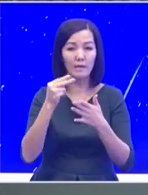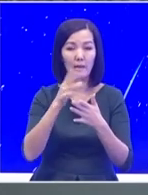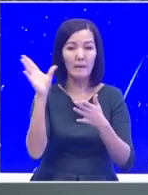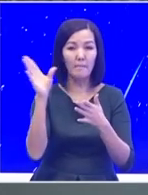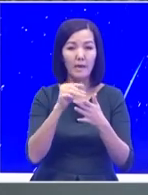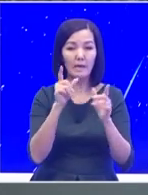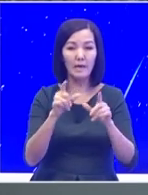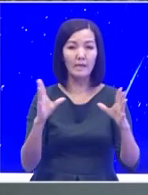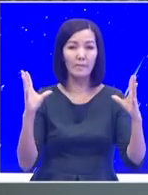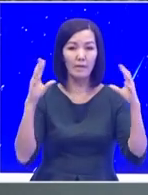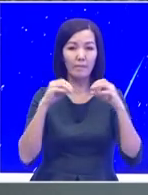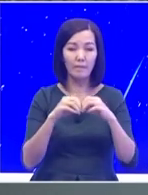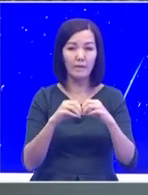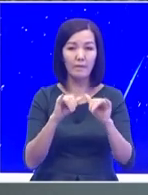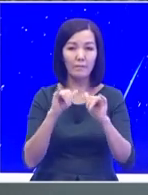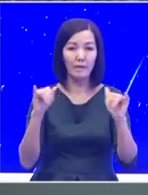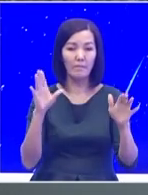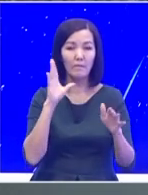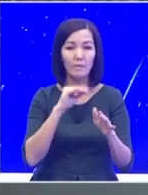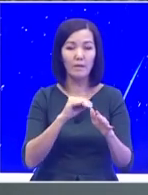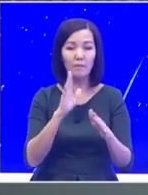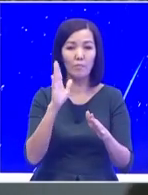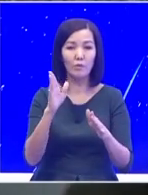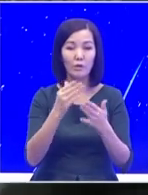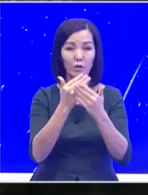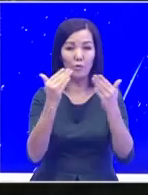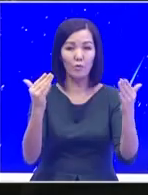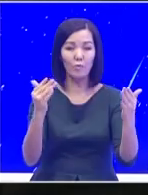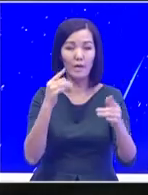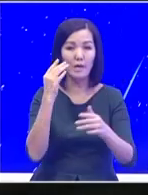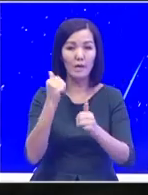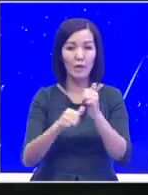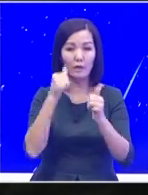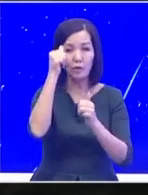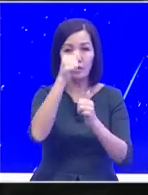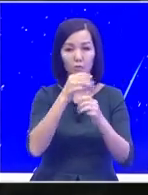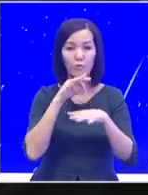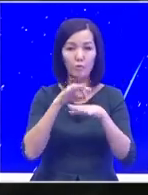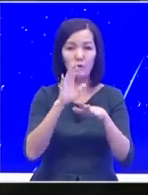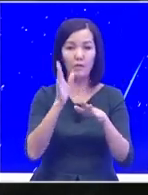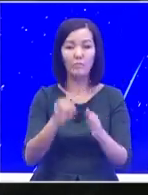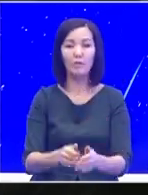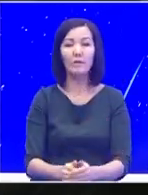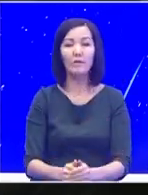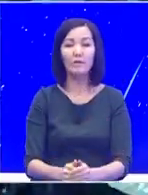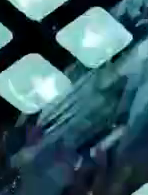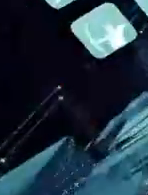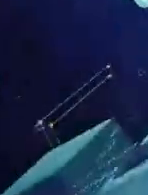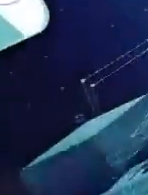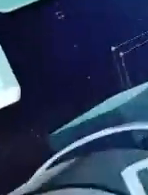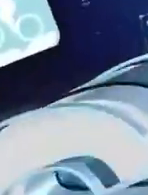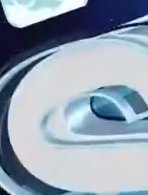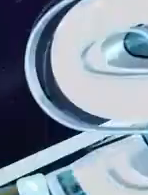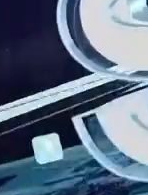Бұл бағыт онан әрі дәми береді және болашақта бұл көрме жыл сайын өткізілетін болады.